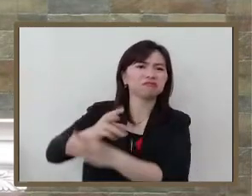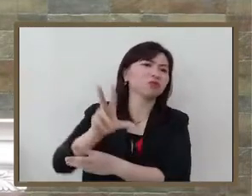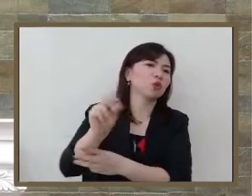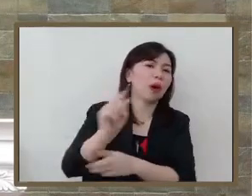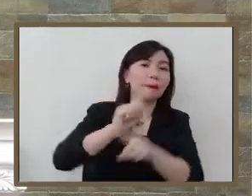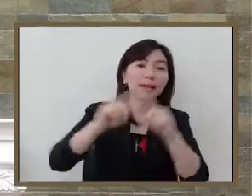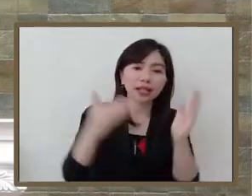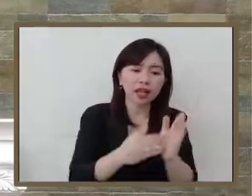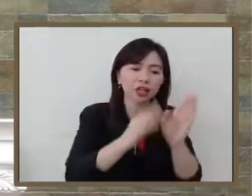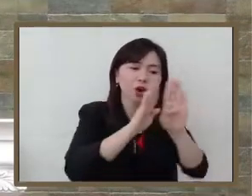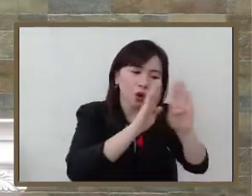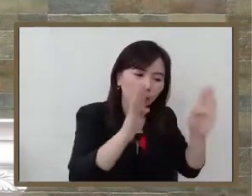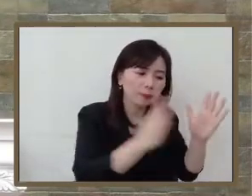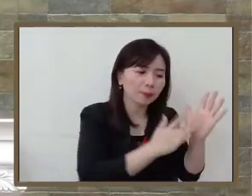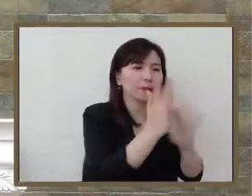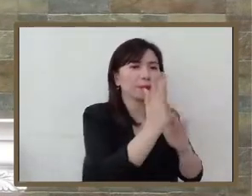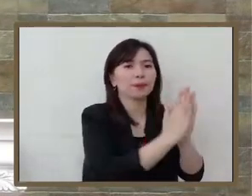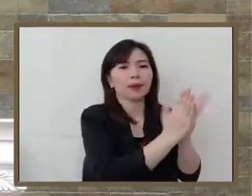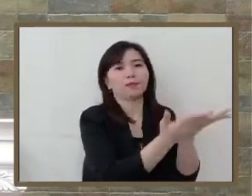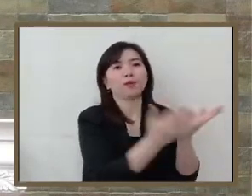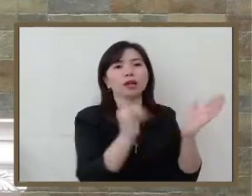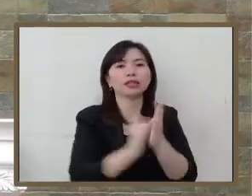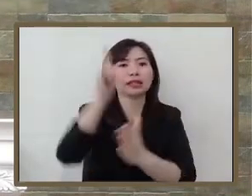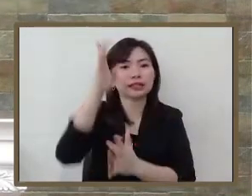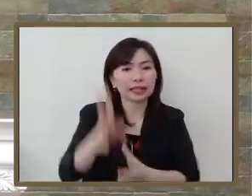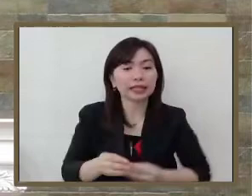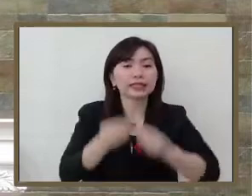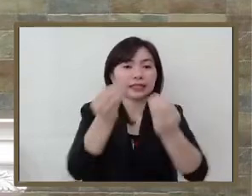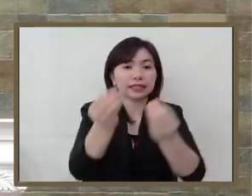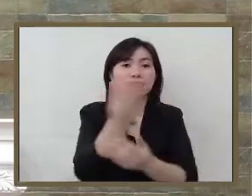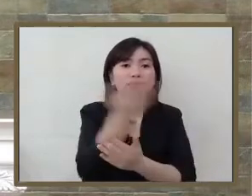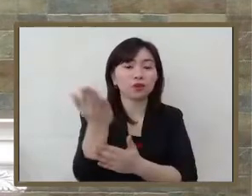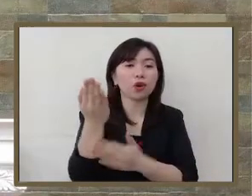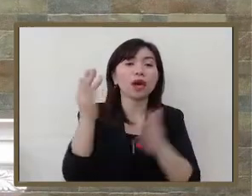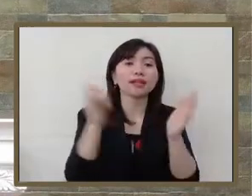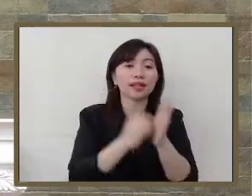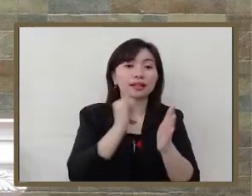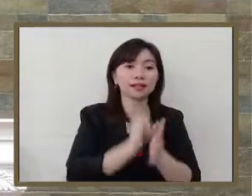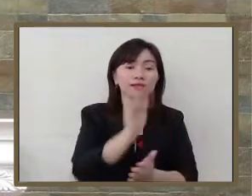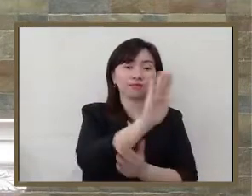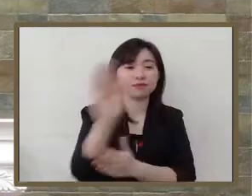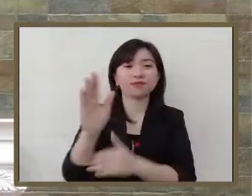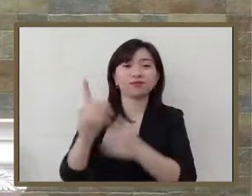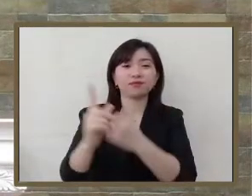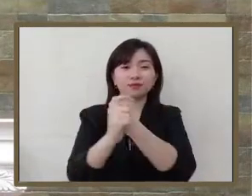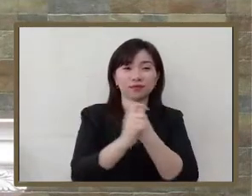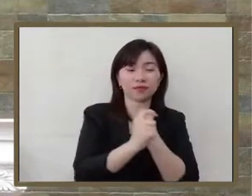na ibinigay sa iyo ng Diyos. This is your treasure. Hawak mo.